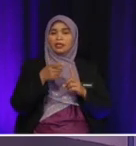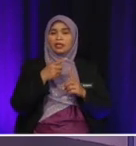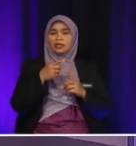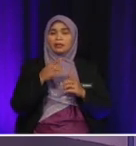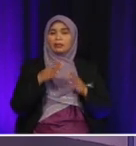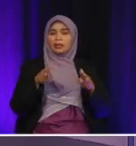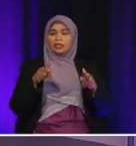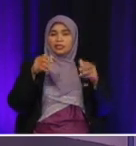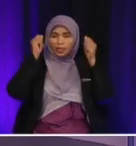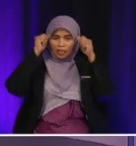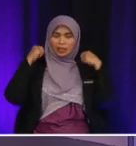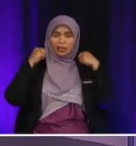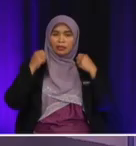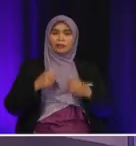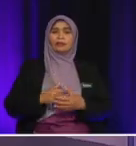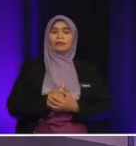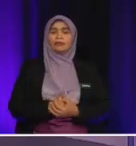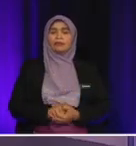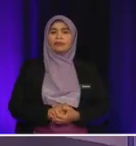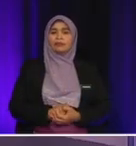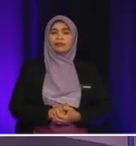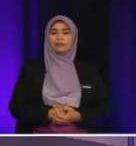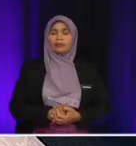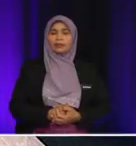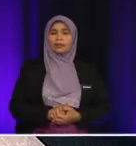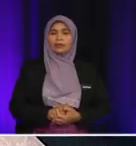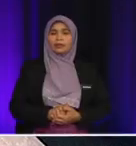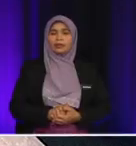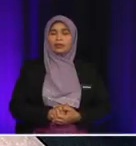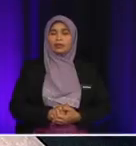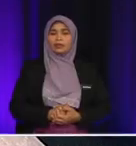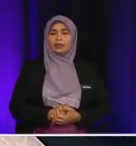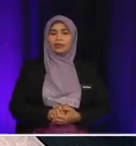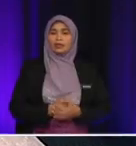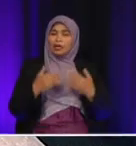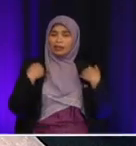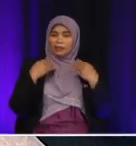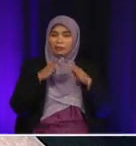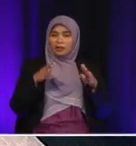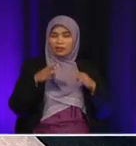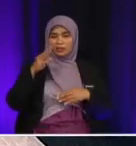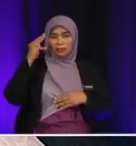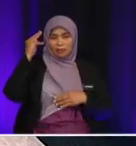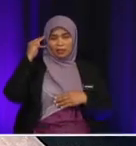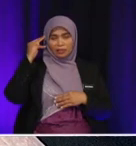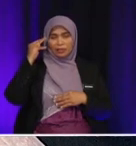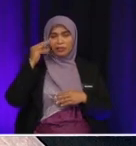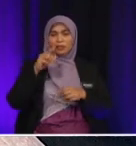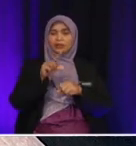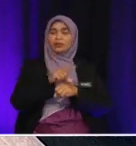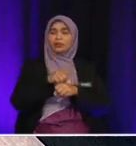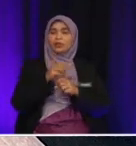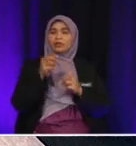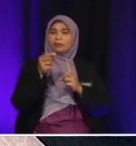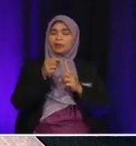Arab adakan Cuba Aiman tengok di sini ni ada tak bahasa Melayu juga menggunakan